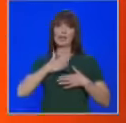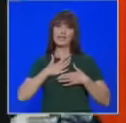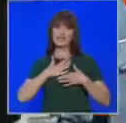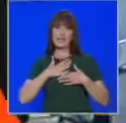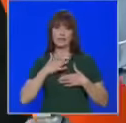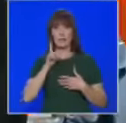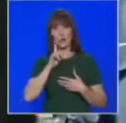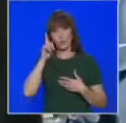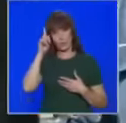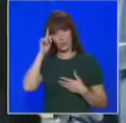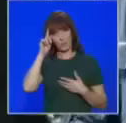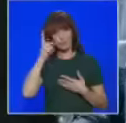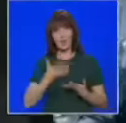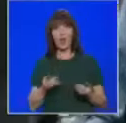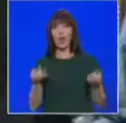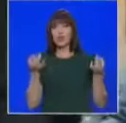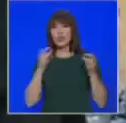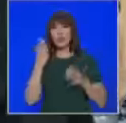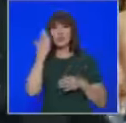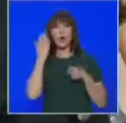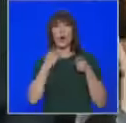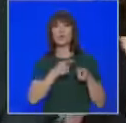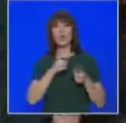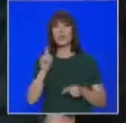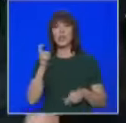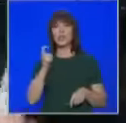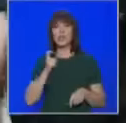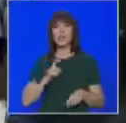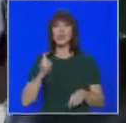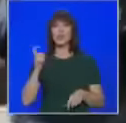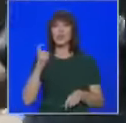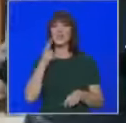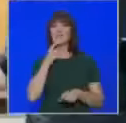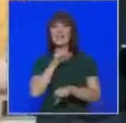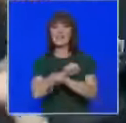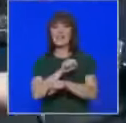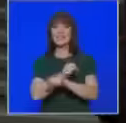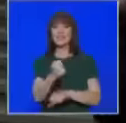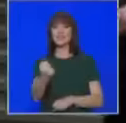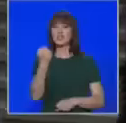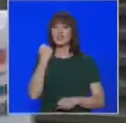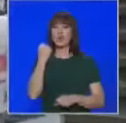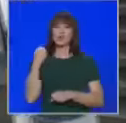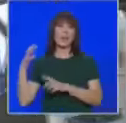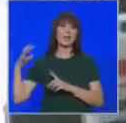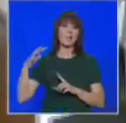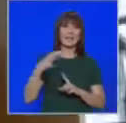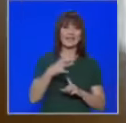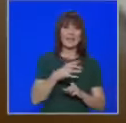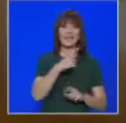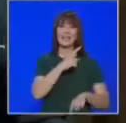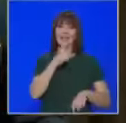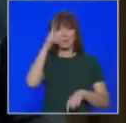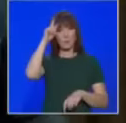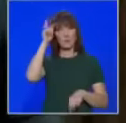момиче. Нови обвинения срещу Георги Георгиев, задържан за жестокото нападение на Дебора от Стара Загора.